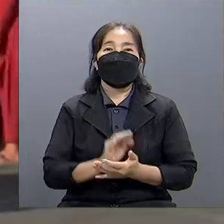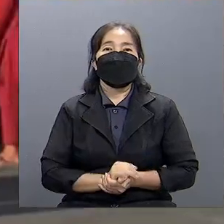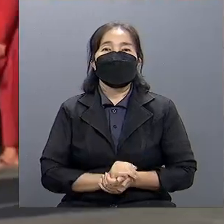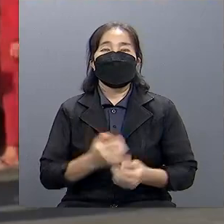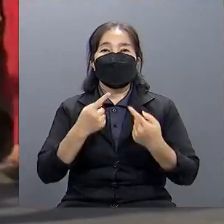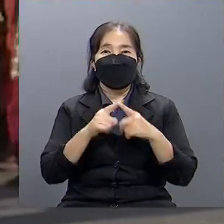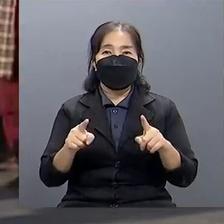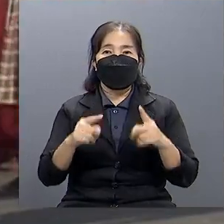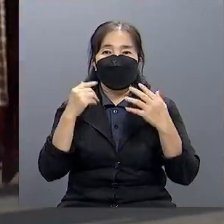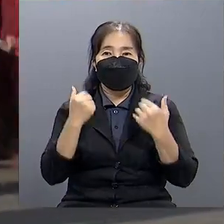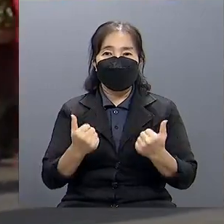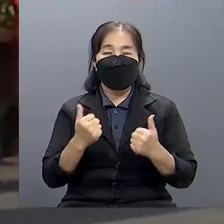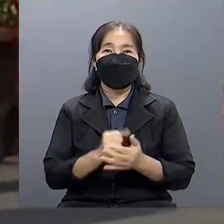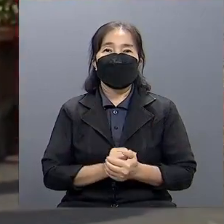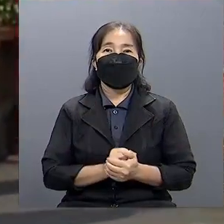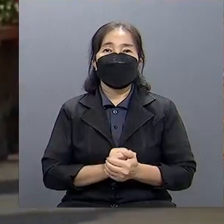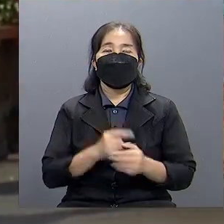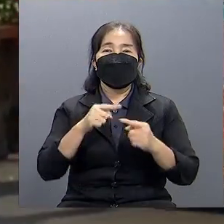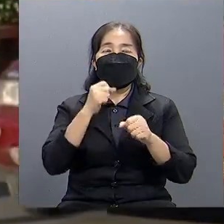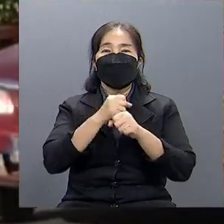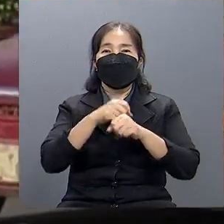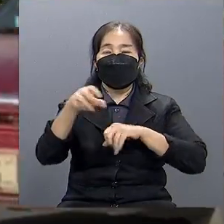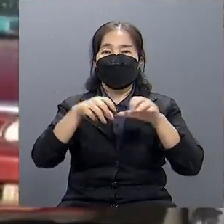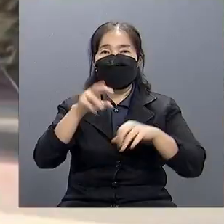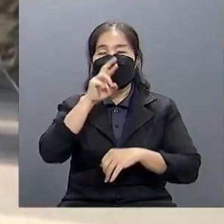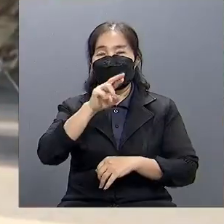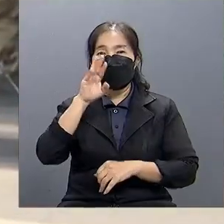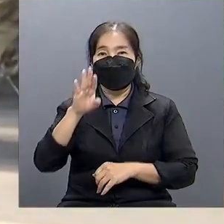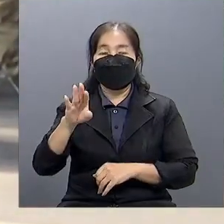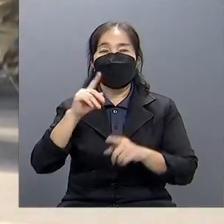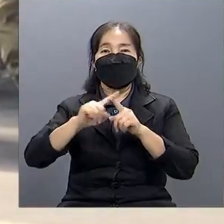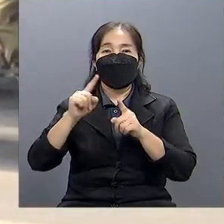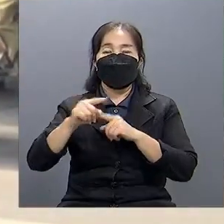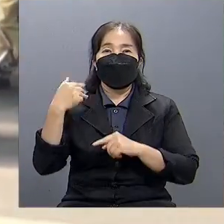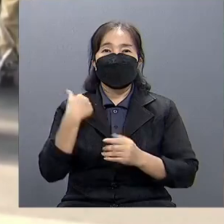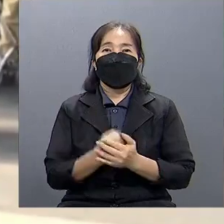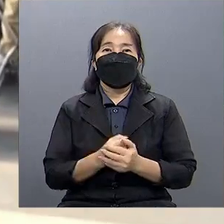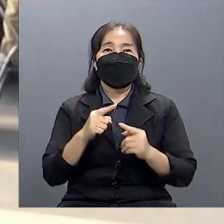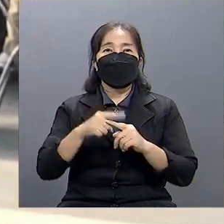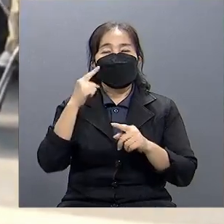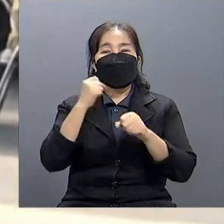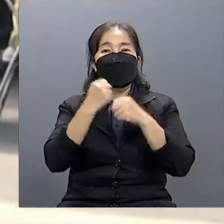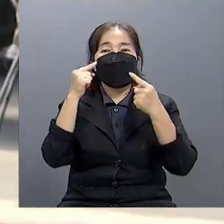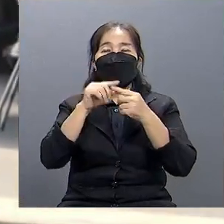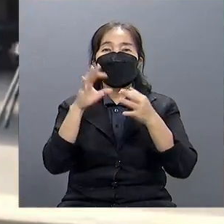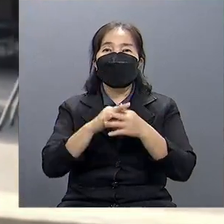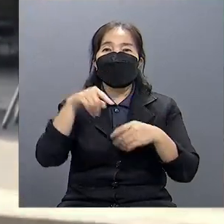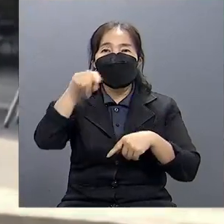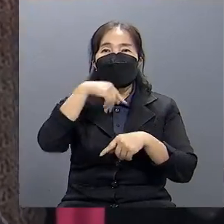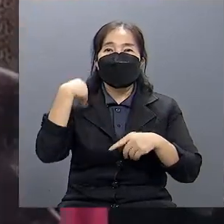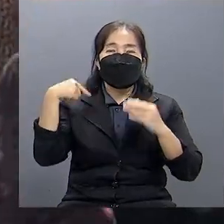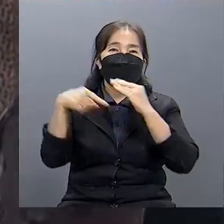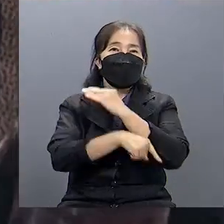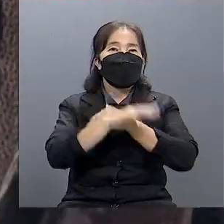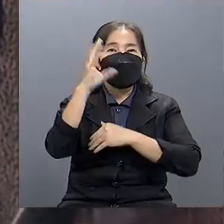ย่างเป็นระบบแล้วก็ความอ่อนแอของหน่วยงานต่างๆไม่ใช่เหตุผลเดียวที่ทำให้สถานการณ์ปราบทุจริตทั่วโลกย่ำแย่นะคะ